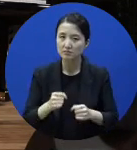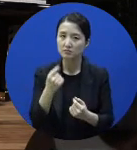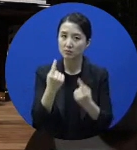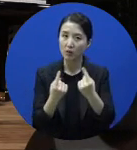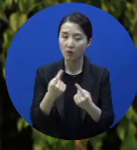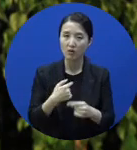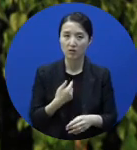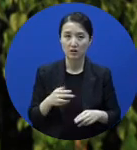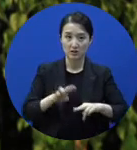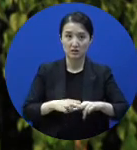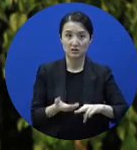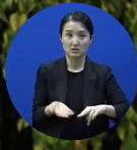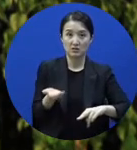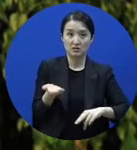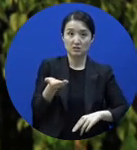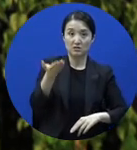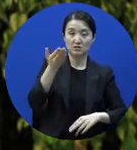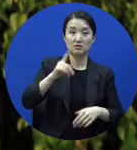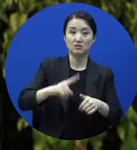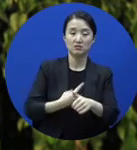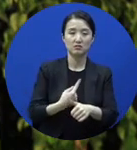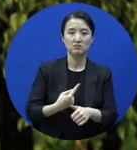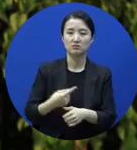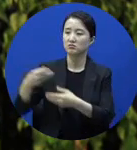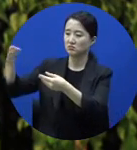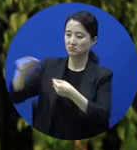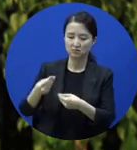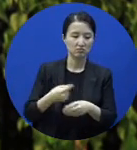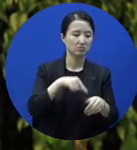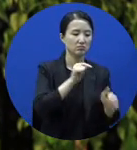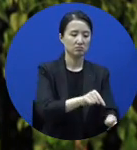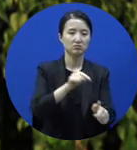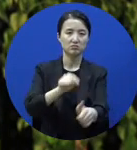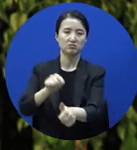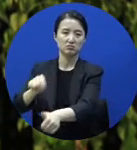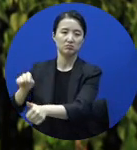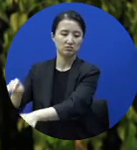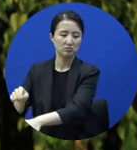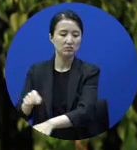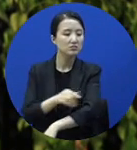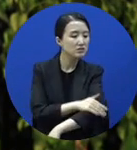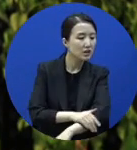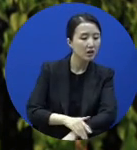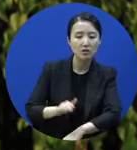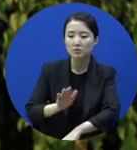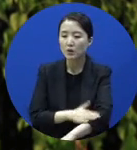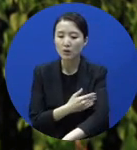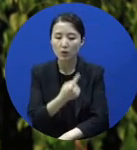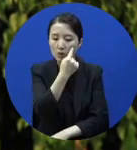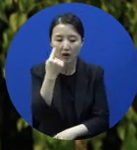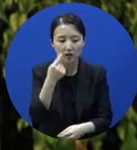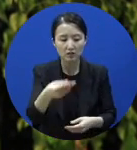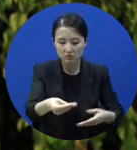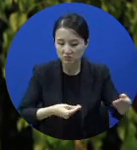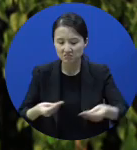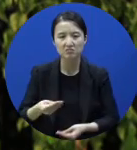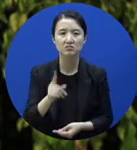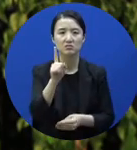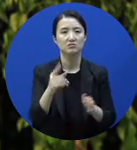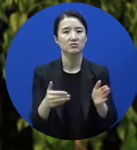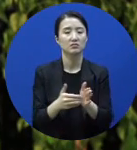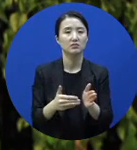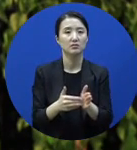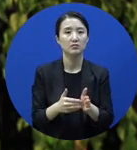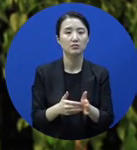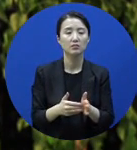없어요. 어디서 위임 받아서 시키고 잘했나 안 됐나 이제 체크하는 정도가 전부인 거예요. 그러다 보니까 어떤 자기